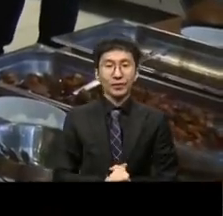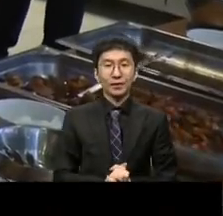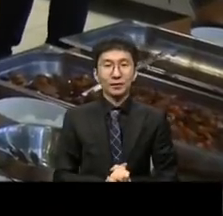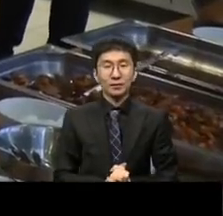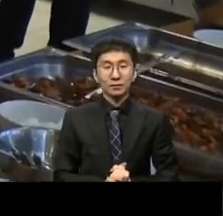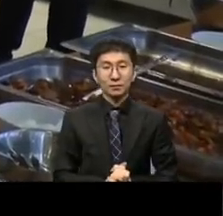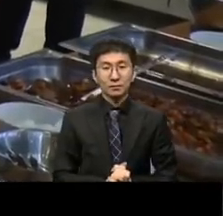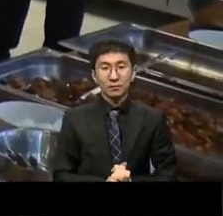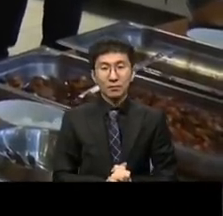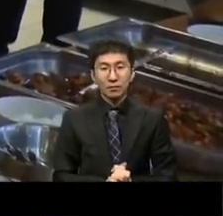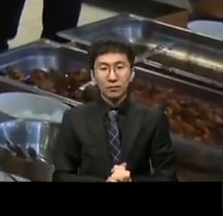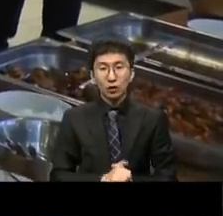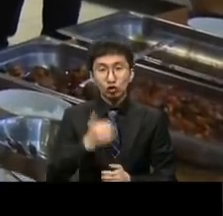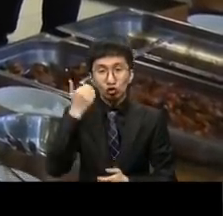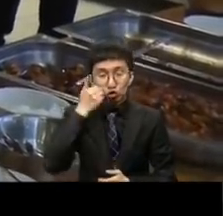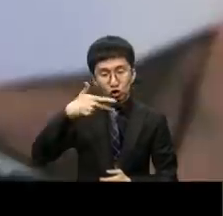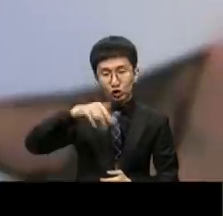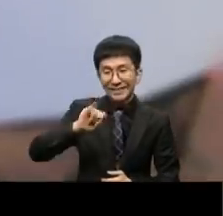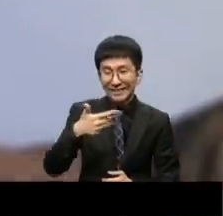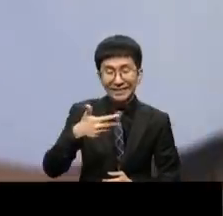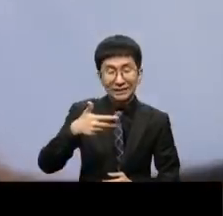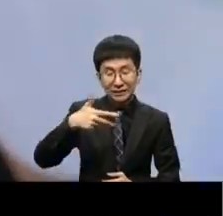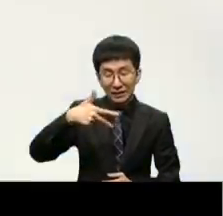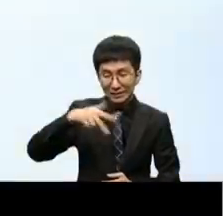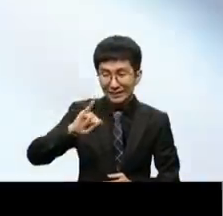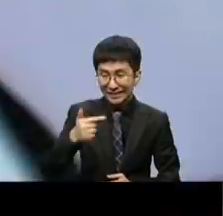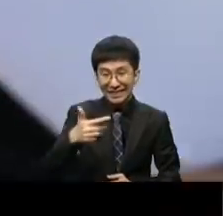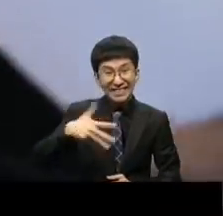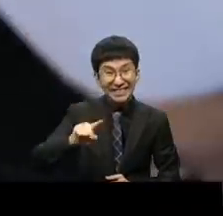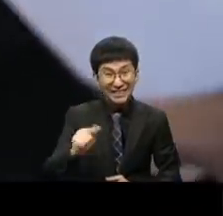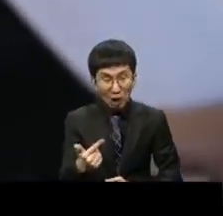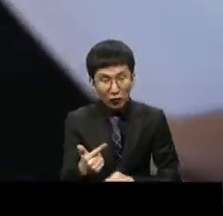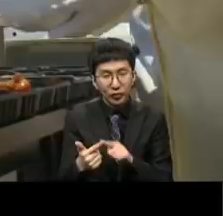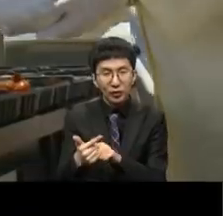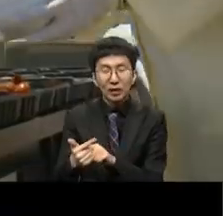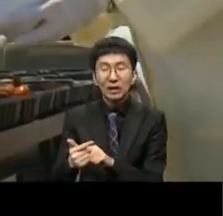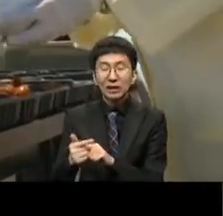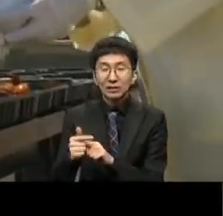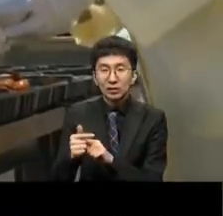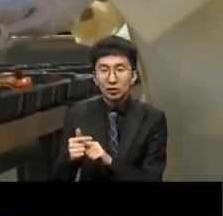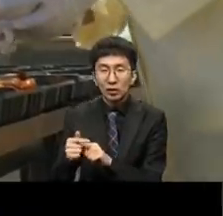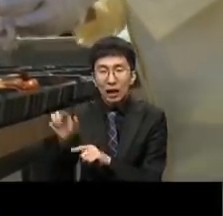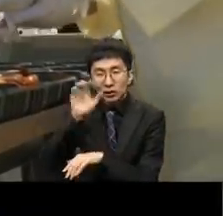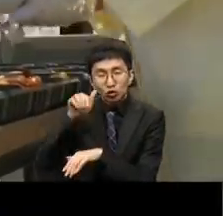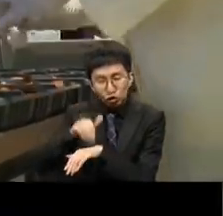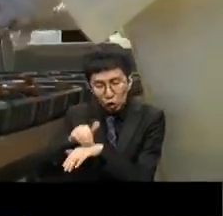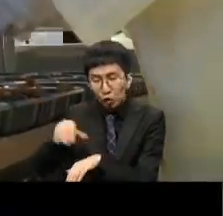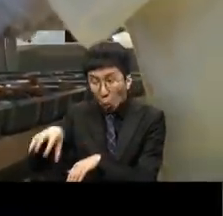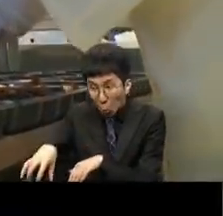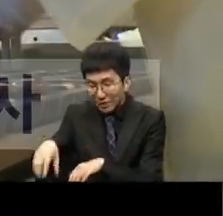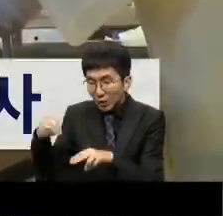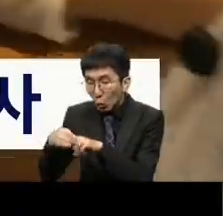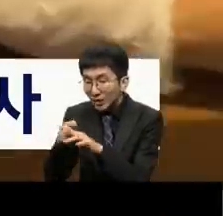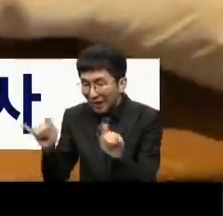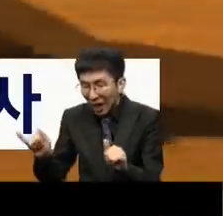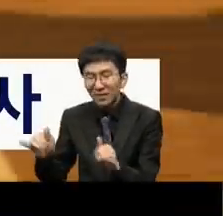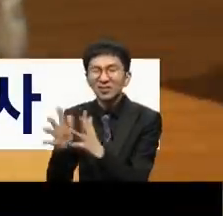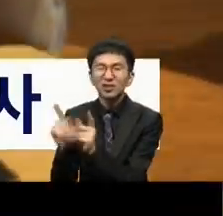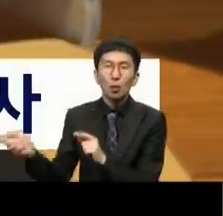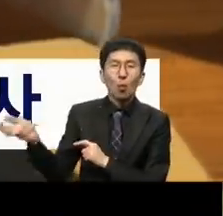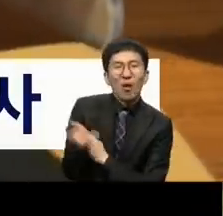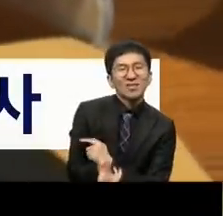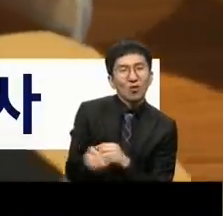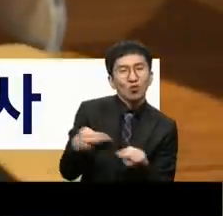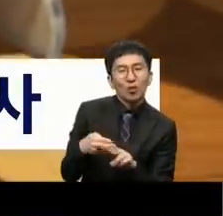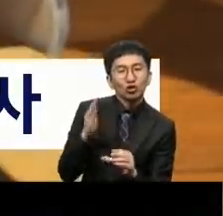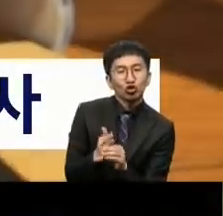진천 선수촌 영양사와 조리사 등 16명이 도시락 준비에 한창입니다. 먼저 식재료는 방사능